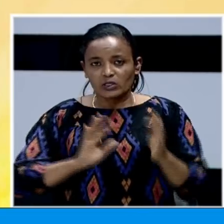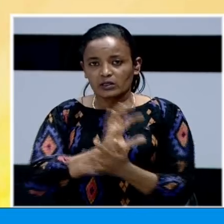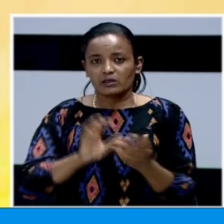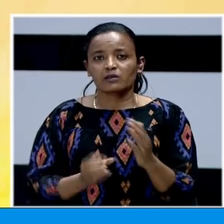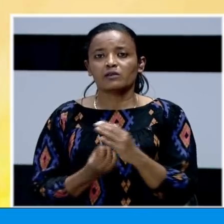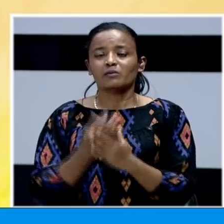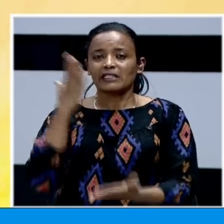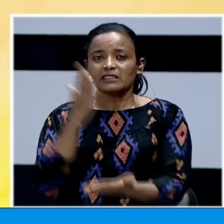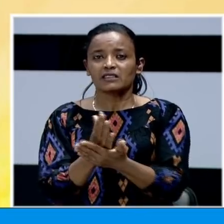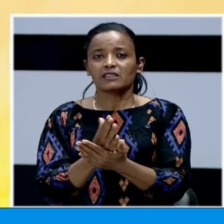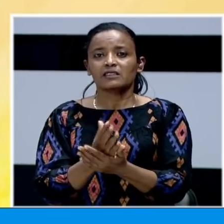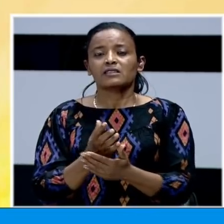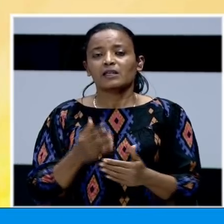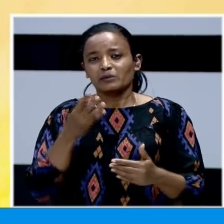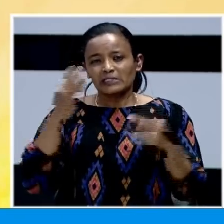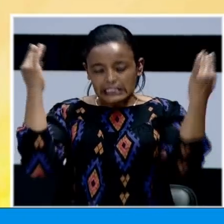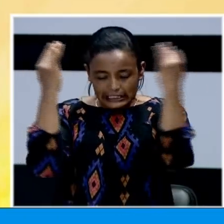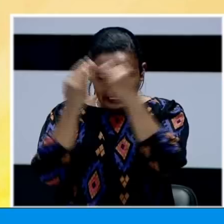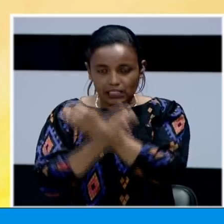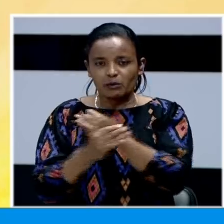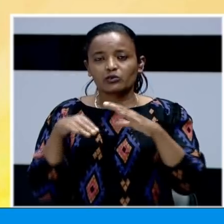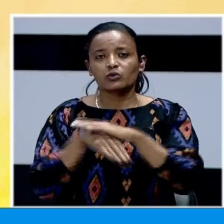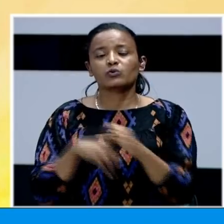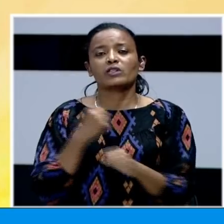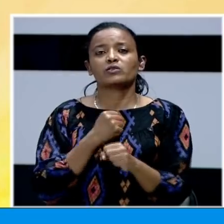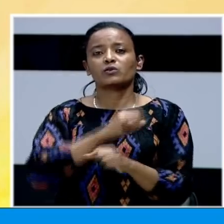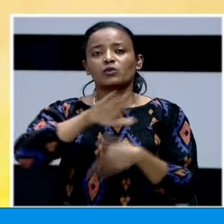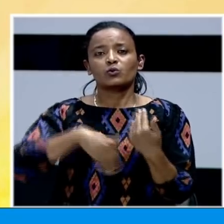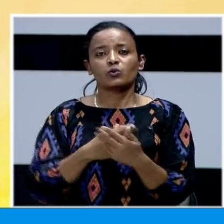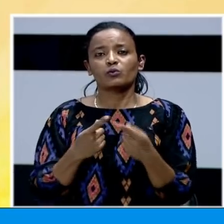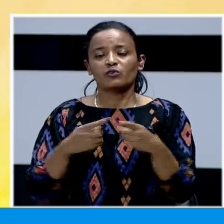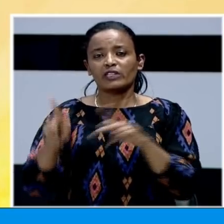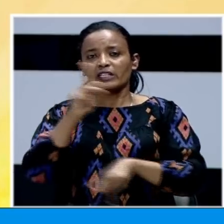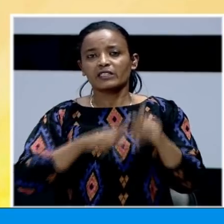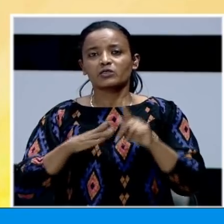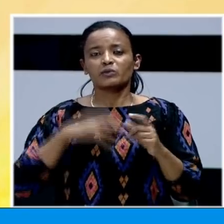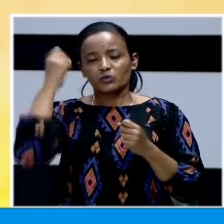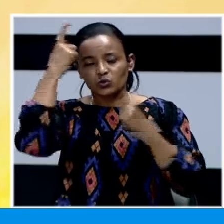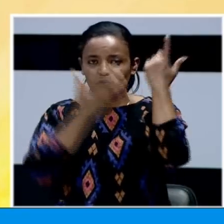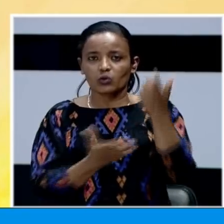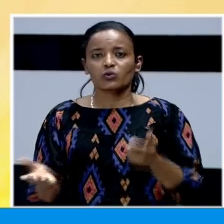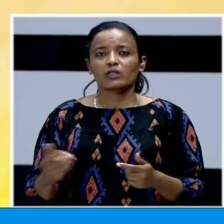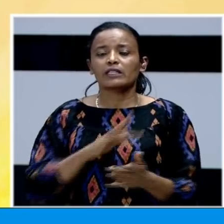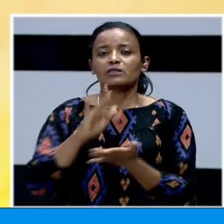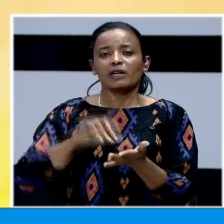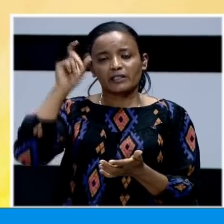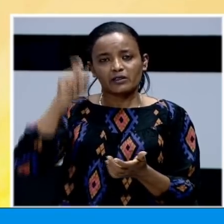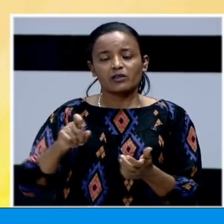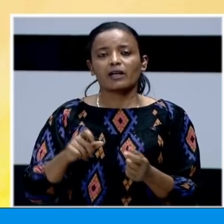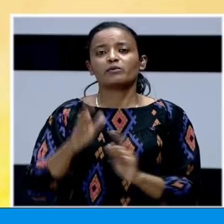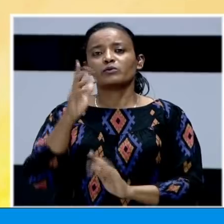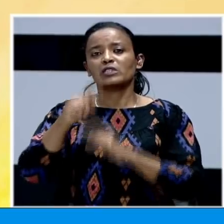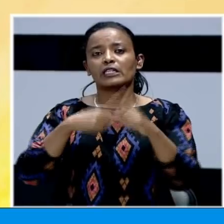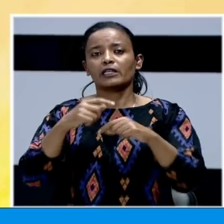ልምዓትና ብምኹላፍን ናብ ደል ሃመት ከእትውና ይሰርሑ ከም ዘለዉ ኩሉ ብፍላይ ድማ ህዝብና ዝርድኦ ጉዳይ ኢሉ እቲ ማእኸላይ ኮሚቴ ኣብ